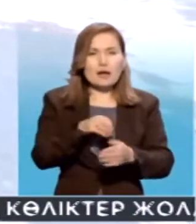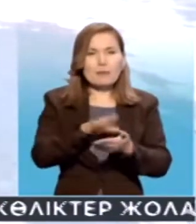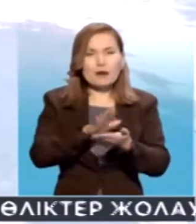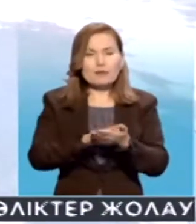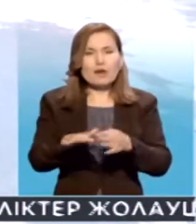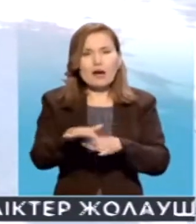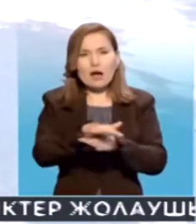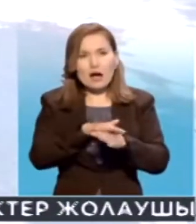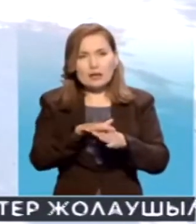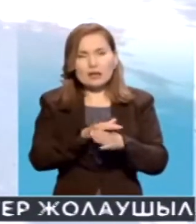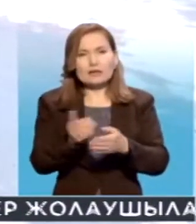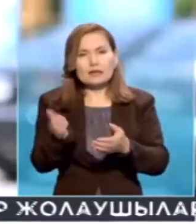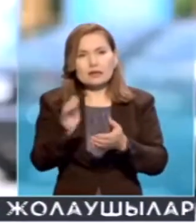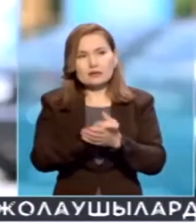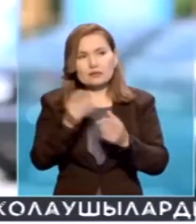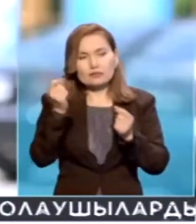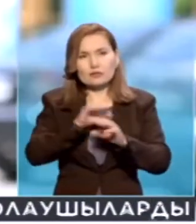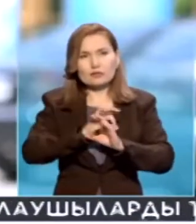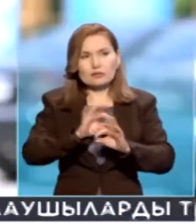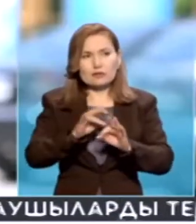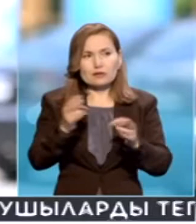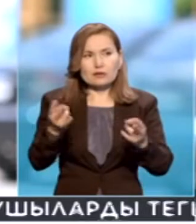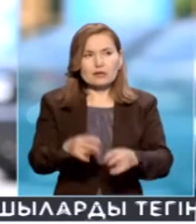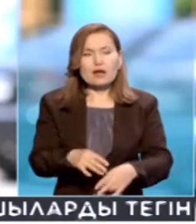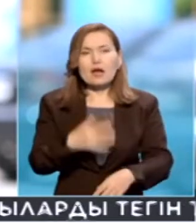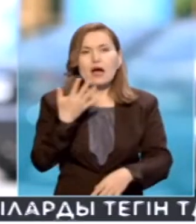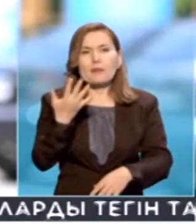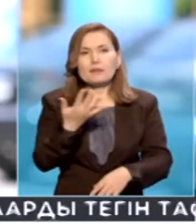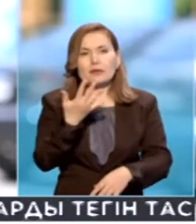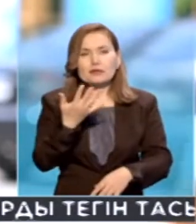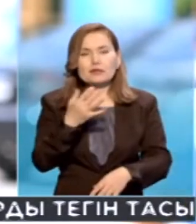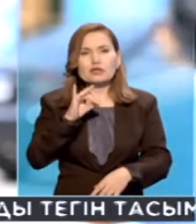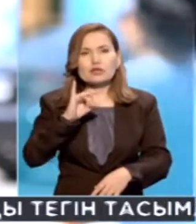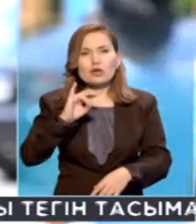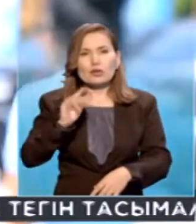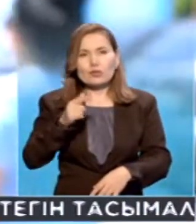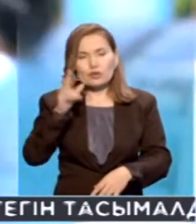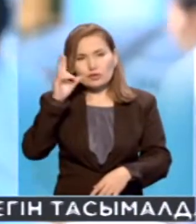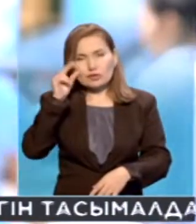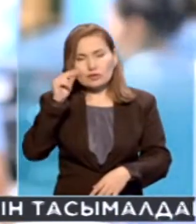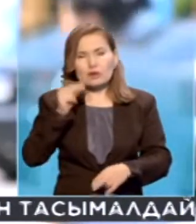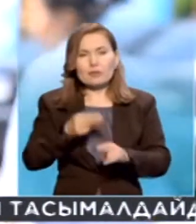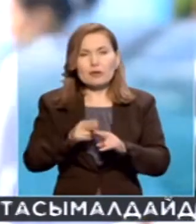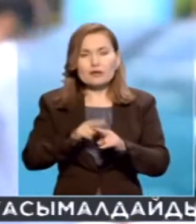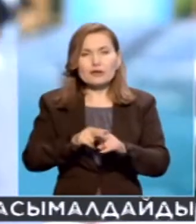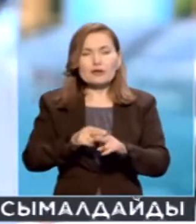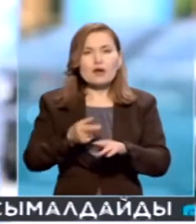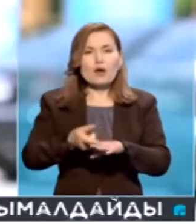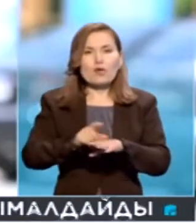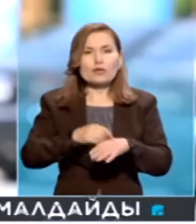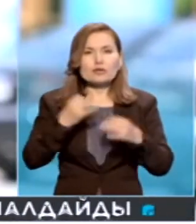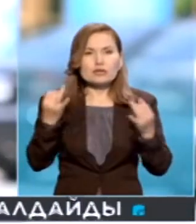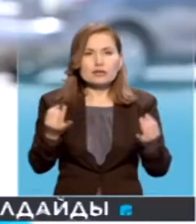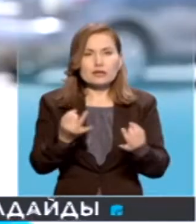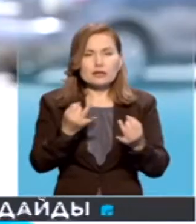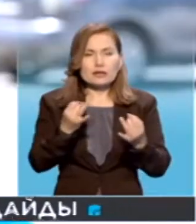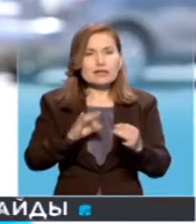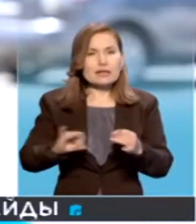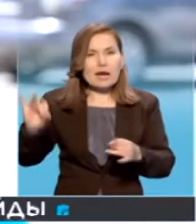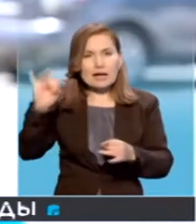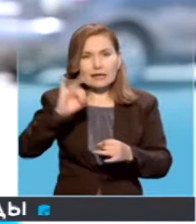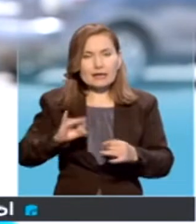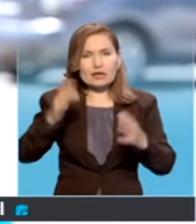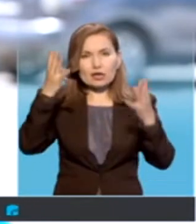халыққа бірінші таныстырса екен. 5-ші маусым ол ең маңызды біздегі болатын тарихи іс-шара деп атасақ та болады. Бұл